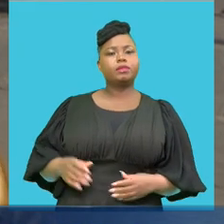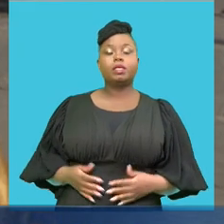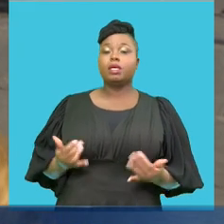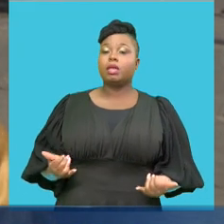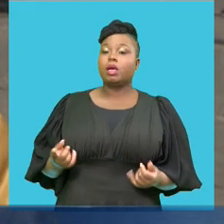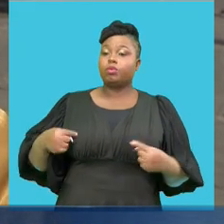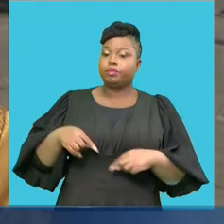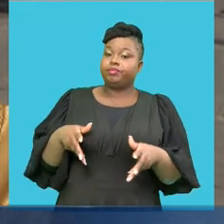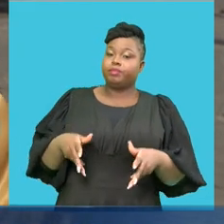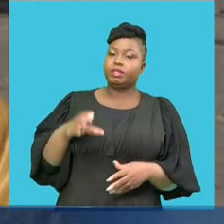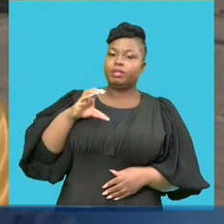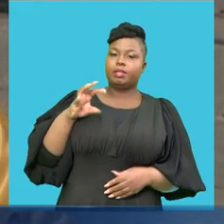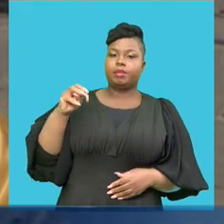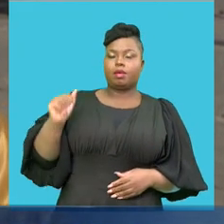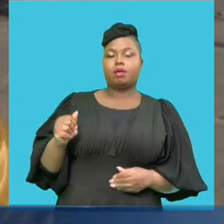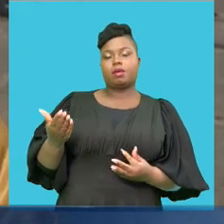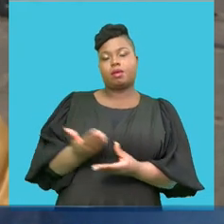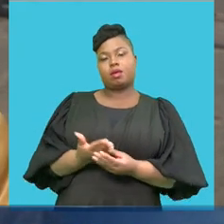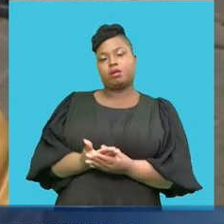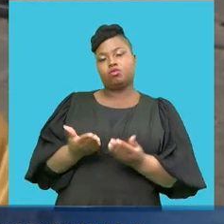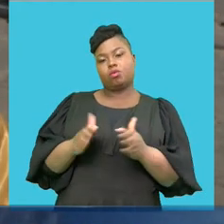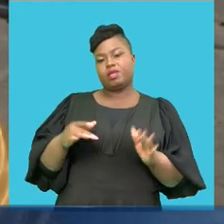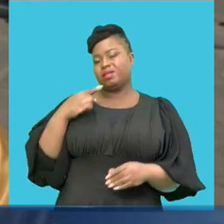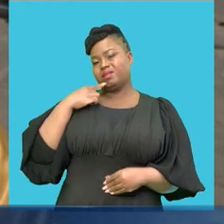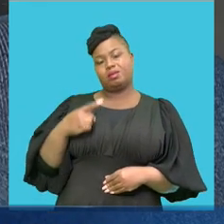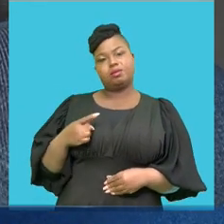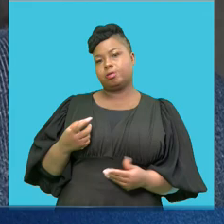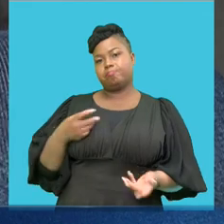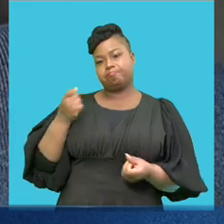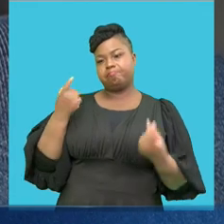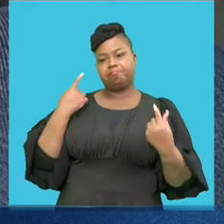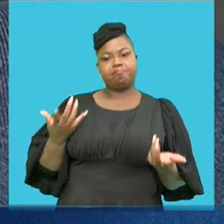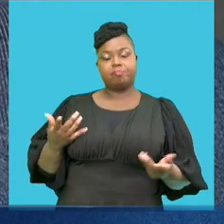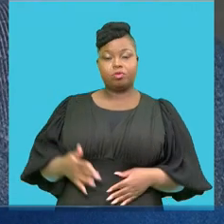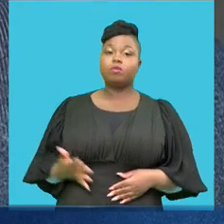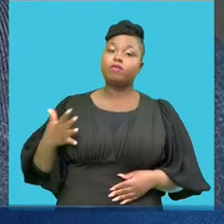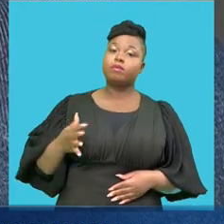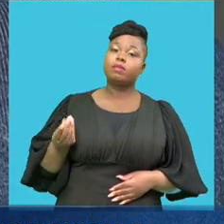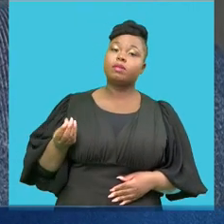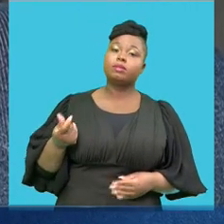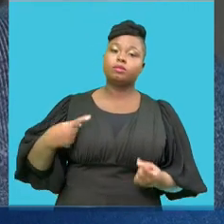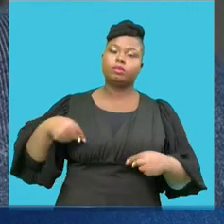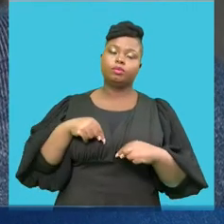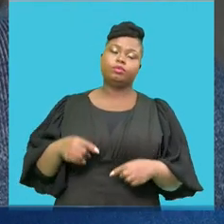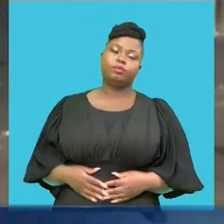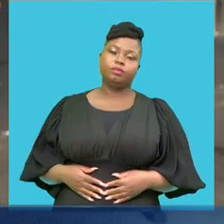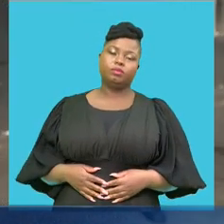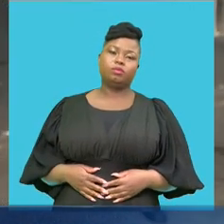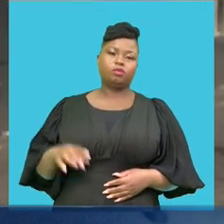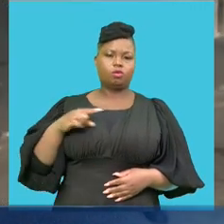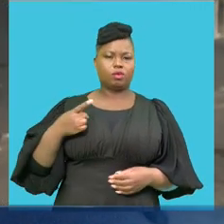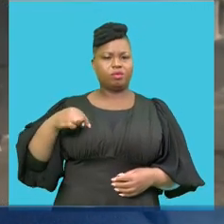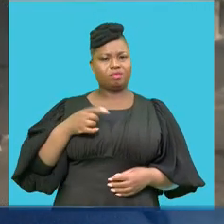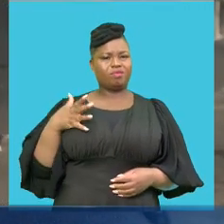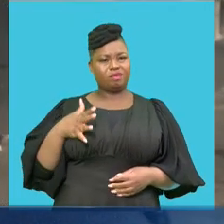Njengamanje sila e-CCMA sithi sovula i-case, i-case yethu bathi ayiphatheki. Sifuna imali zethu ekhampanini. Sina